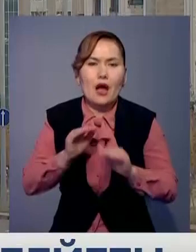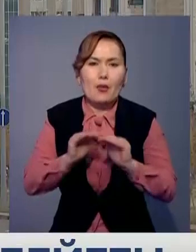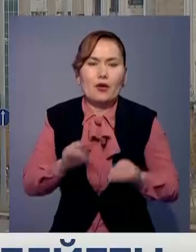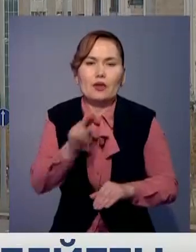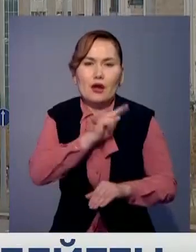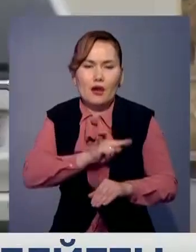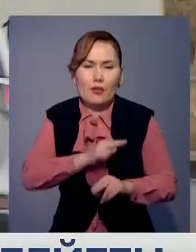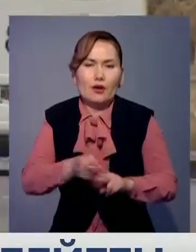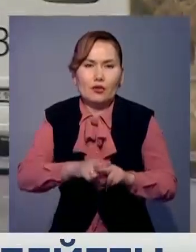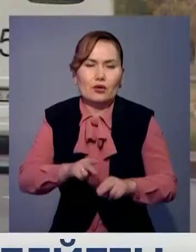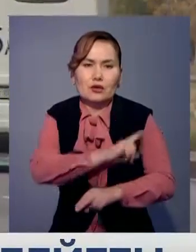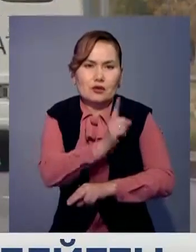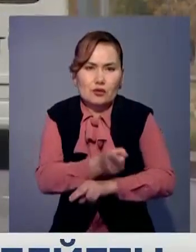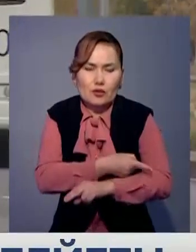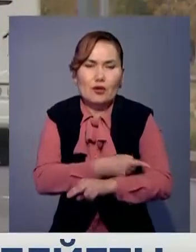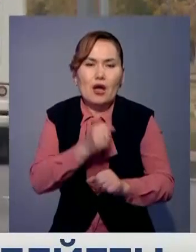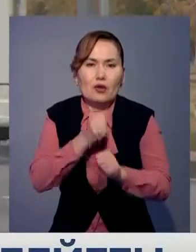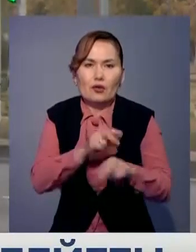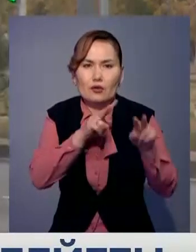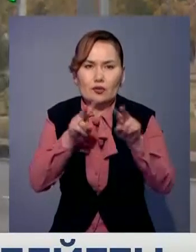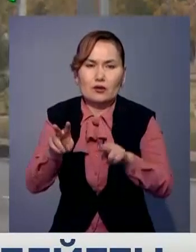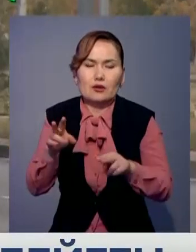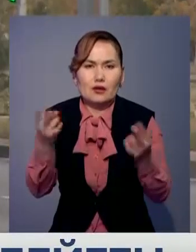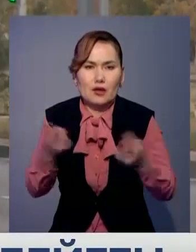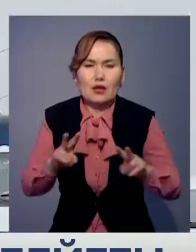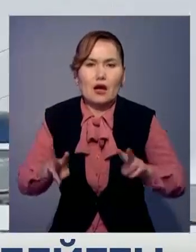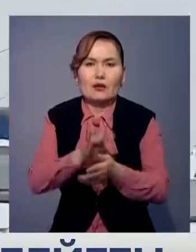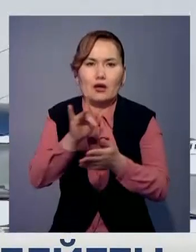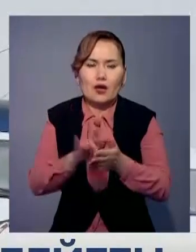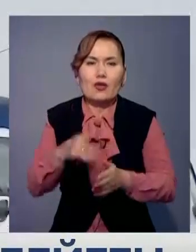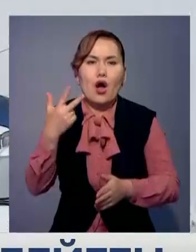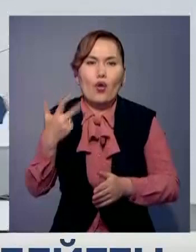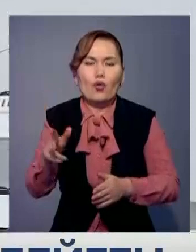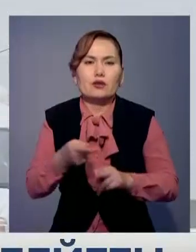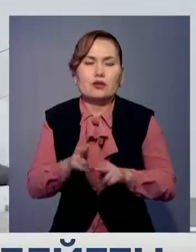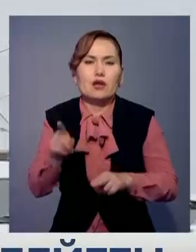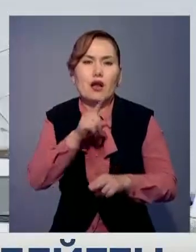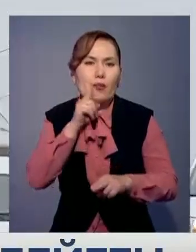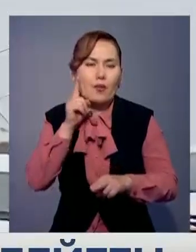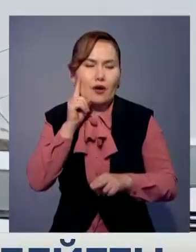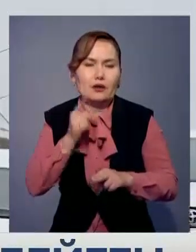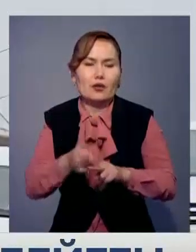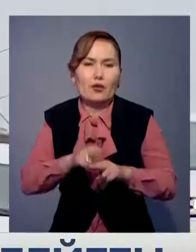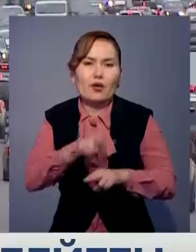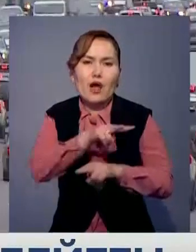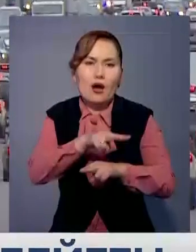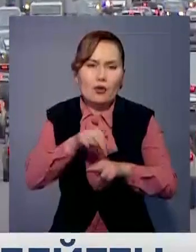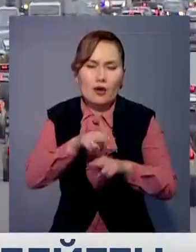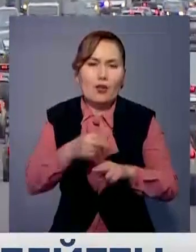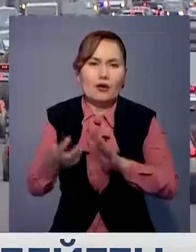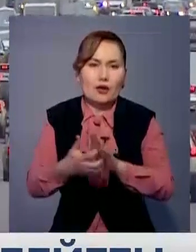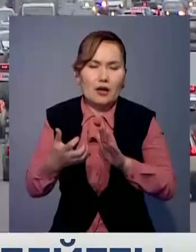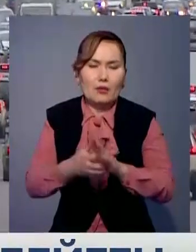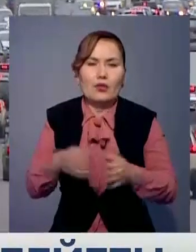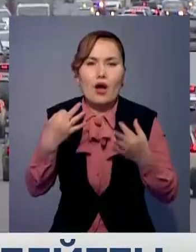балалармен жұмысты әлі де күшейту керек. Мысалы, елордада 30 жас өспірімдер ісі жөніндегі инспектор жетіспейді. Қазір бос орындарға